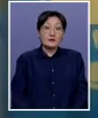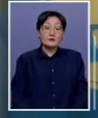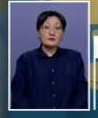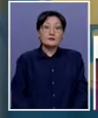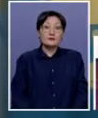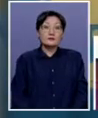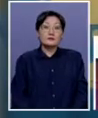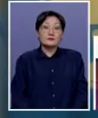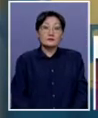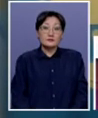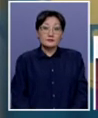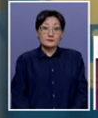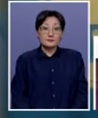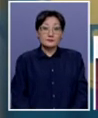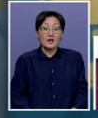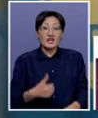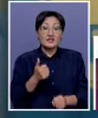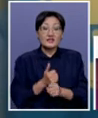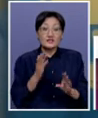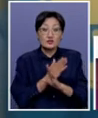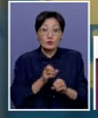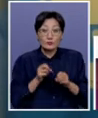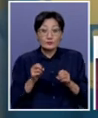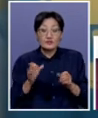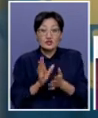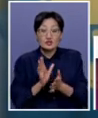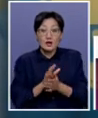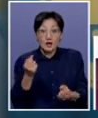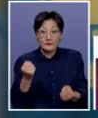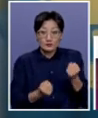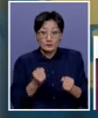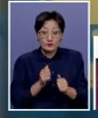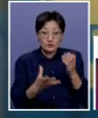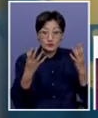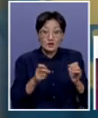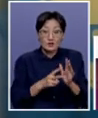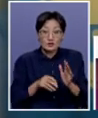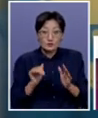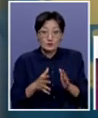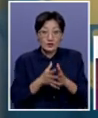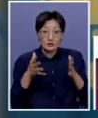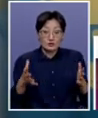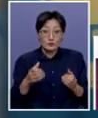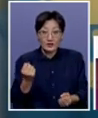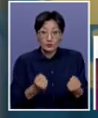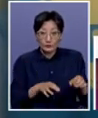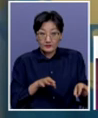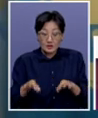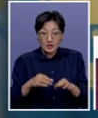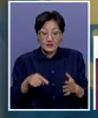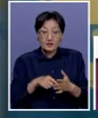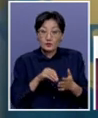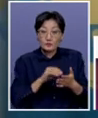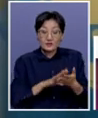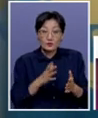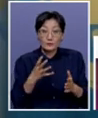Автотранспорт остается одним из основных загрязнений. Негізгі ауа ластау көзі автотранспорт болып отыр. Күнделікті қалада 700 мыңға жуық көлік жүреді. Оның ішінде қалада